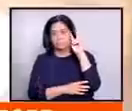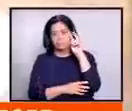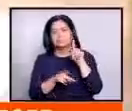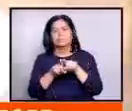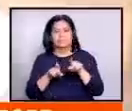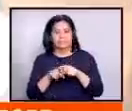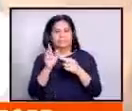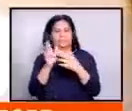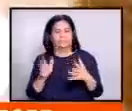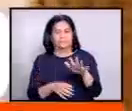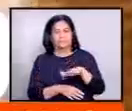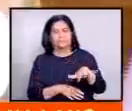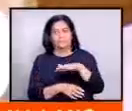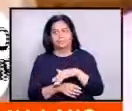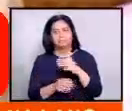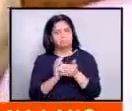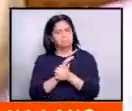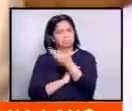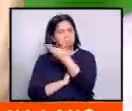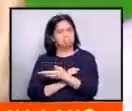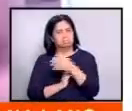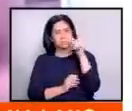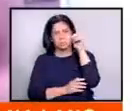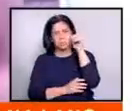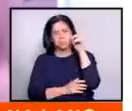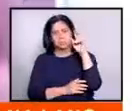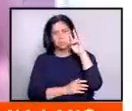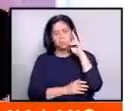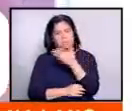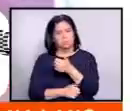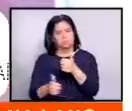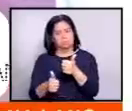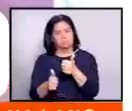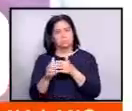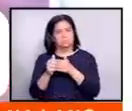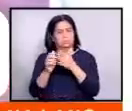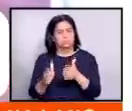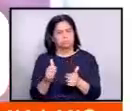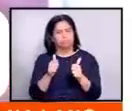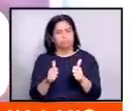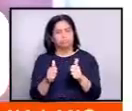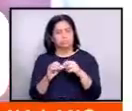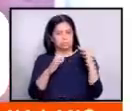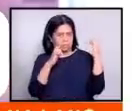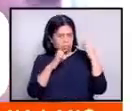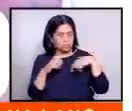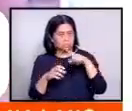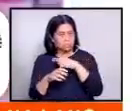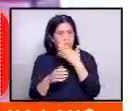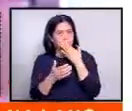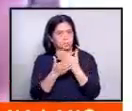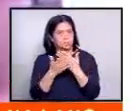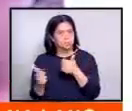bilang kandidato ng partido. Magaling naman yan si Lord Velasco as a leader. At in-expect namin na